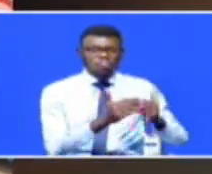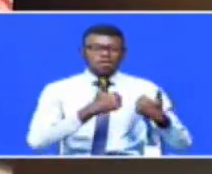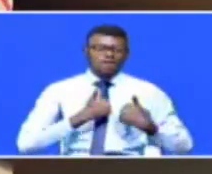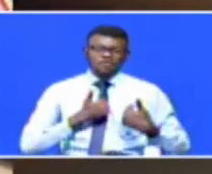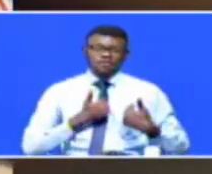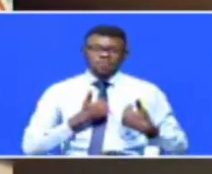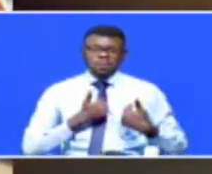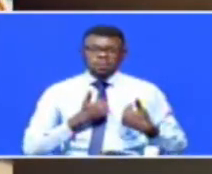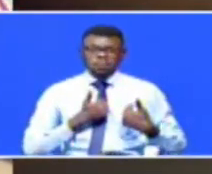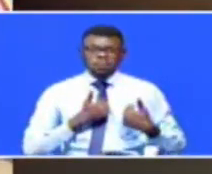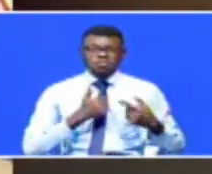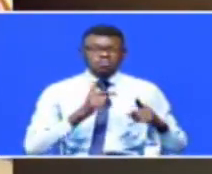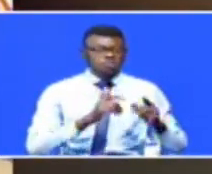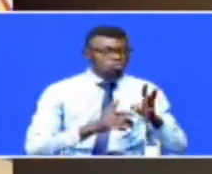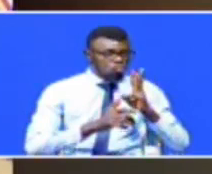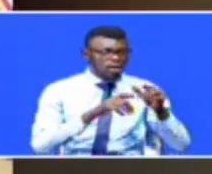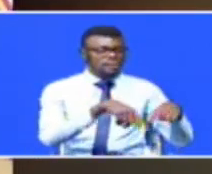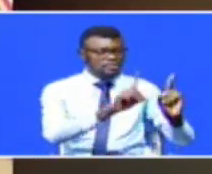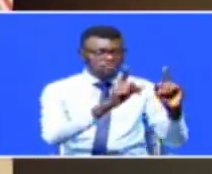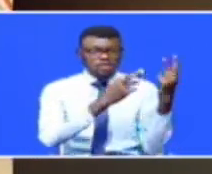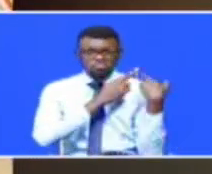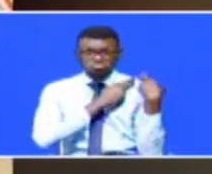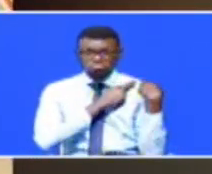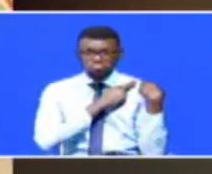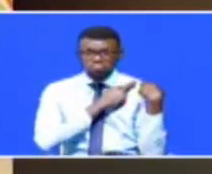of Water actually is called Waziri wa Maji.